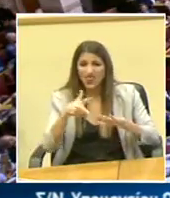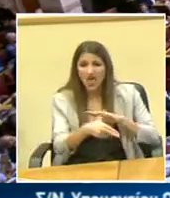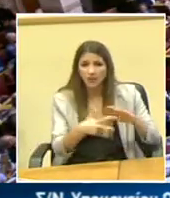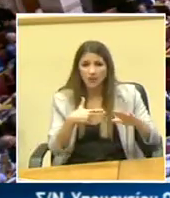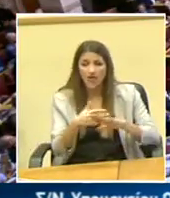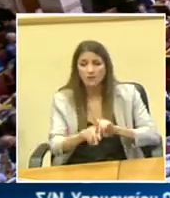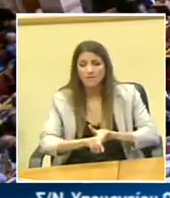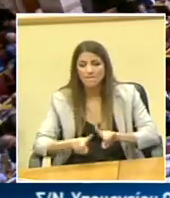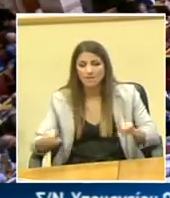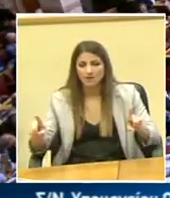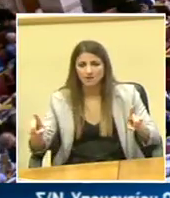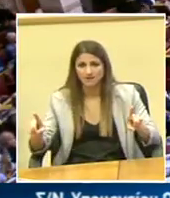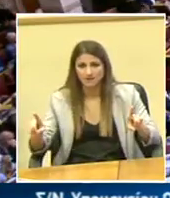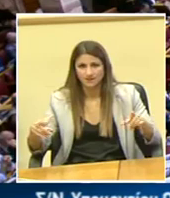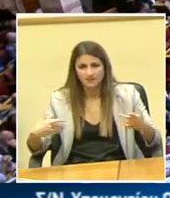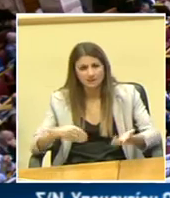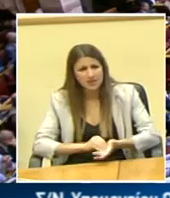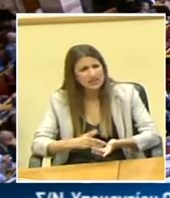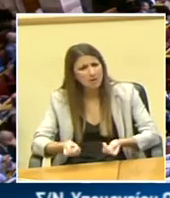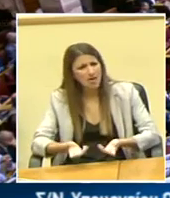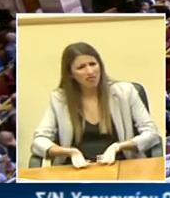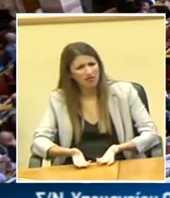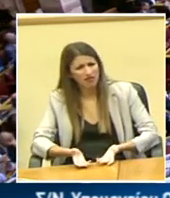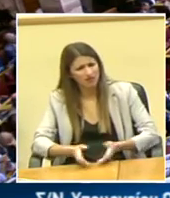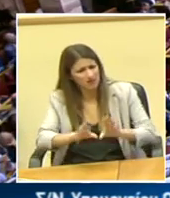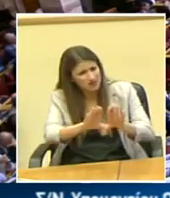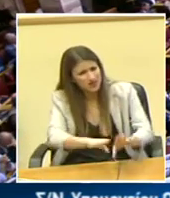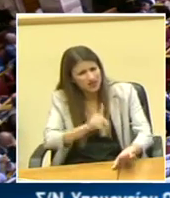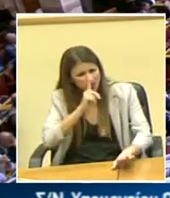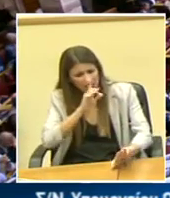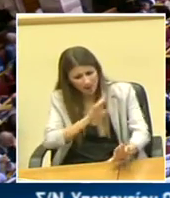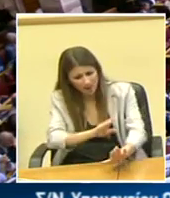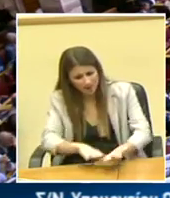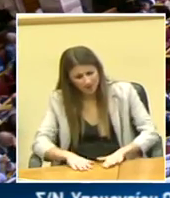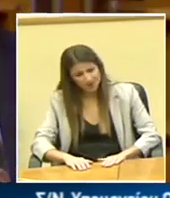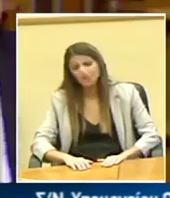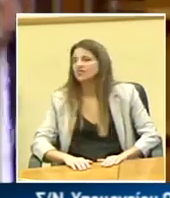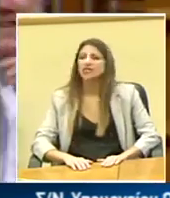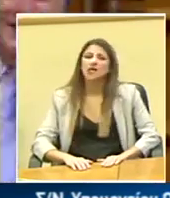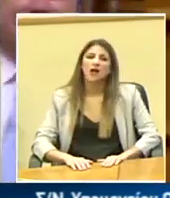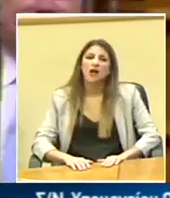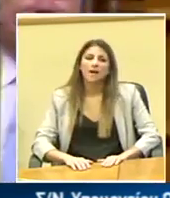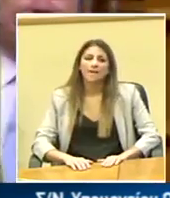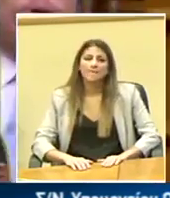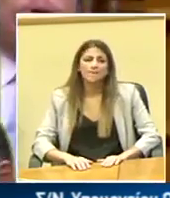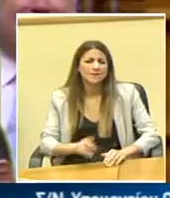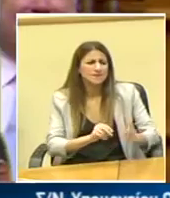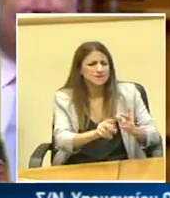παρακαλώ. Μία μόνο φράση. Τι έχετε πάθει με τον κύριο Καμένο, ησυχία. Κλείνω με μία μόνο φράση.